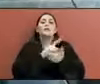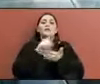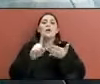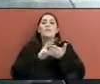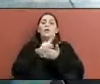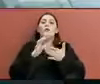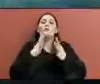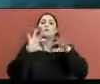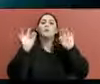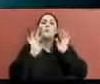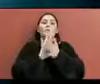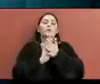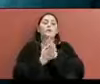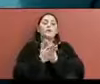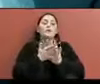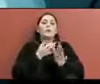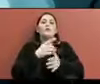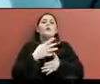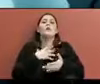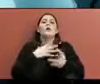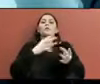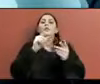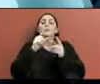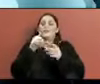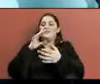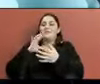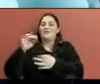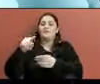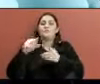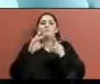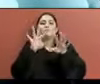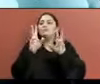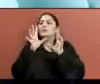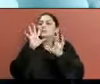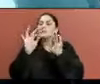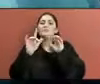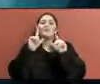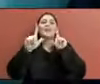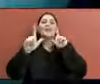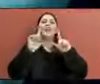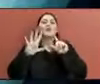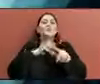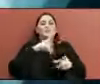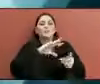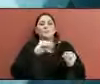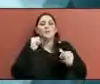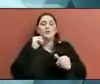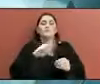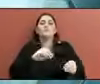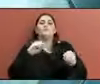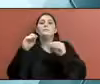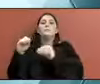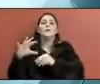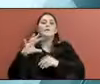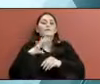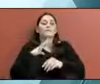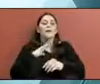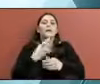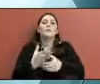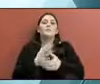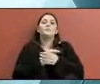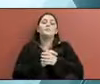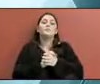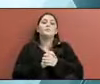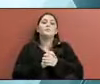vatandaşımıza ilgili yardımını ulaştırıyoruz. Hiçbir ön koşulumuz yok. Ondan sonrasında tabii gelir kriterine bakıyoruz. Yani